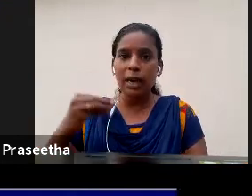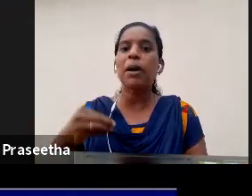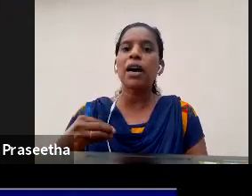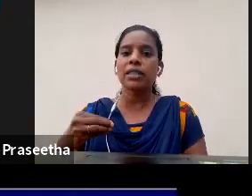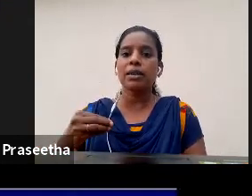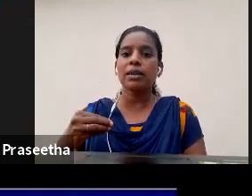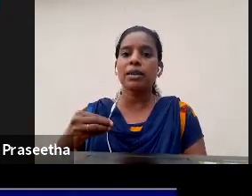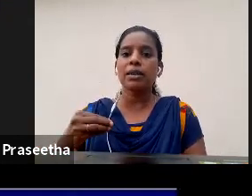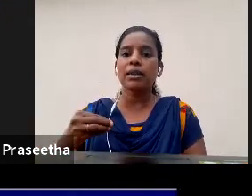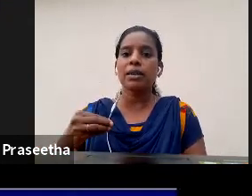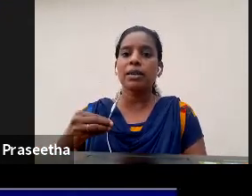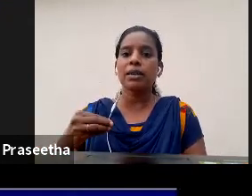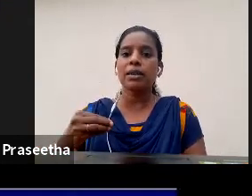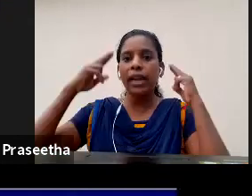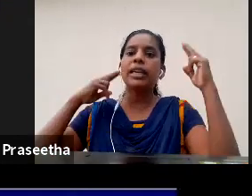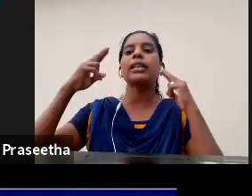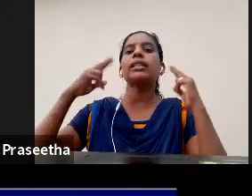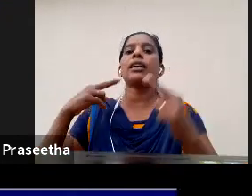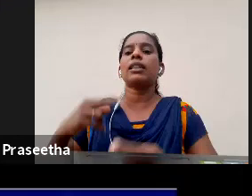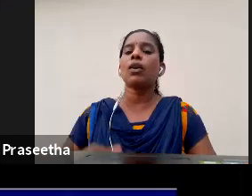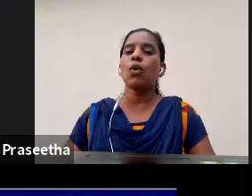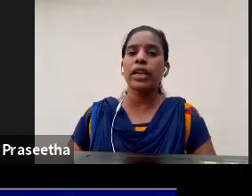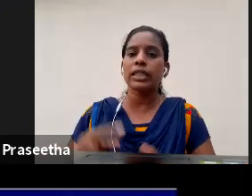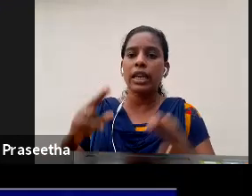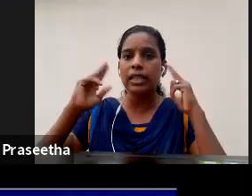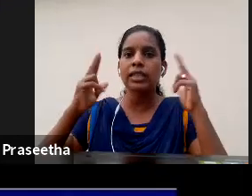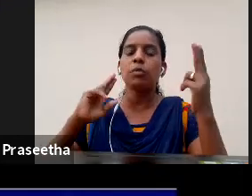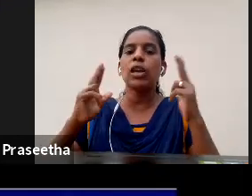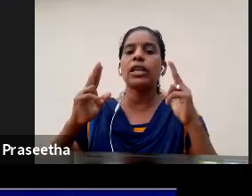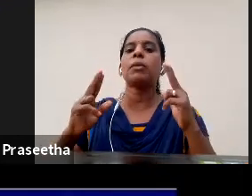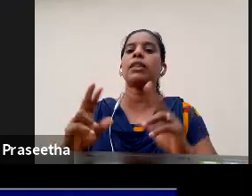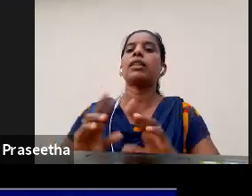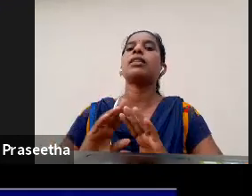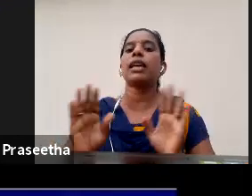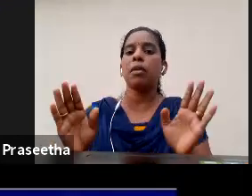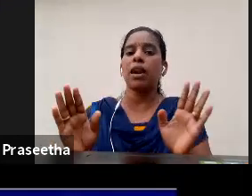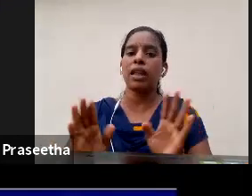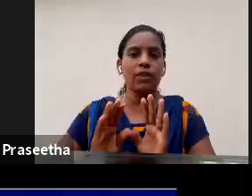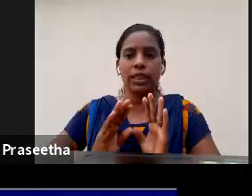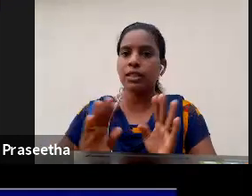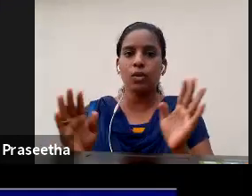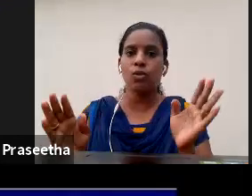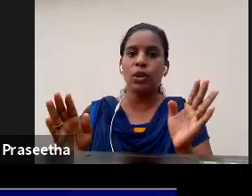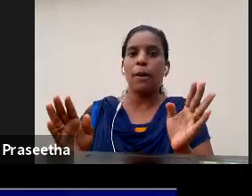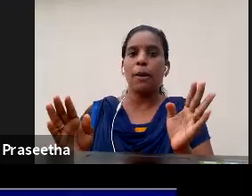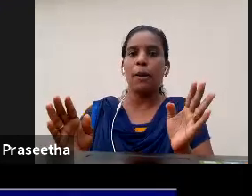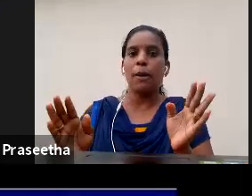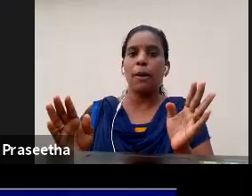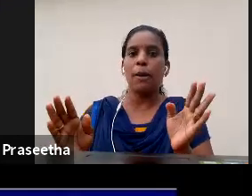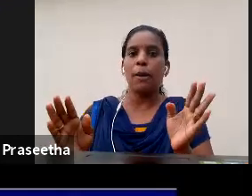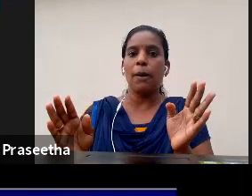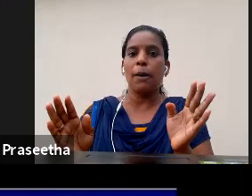ഒരു കുട്ടി സാധാരണ ഭാഷ സംസാരം ബ്രെയിനിനകത്ത് നടക്കുന്ന കോർഡിനേഷൻ അല്ലെങ്കിൽ സ്റ്റിമുലേഷൻ എന്ന് പറയുന്നത് സെയിം ആണ്, അതിൽ വ്യത്യാസമൊന്നും